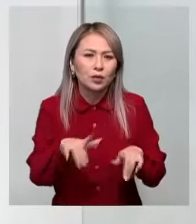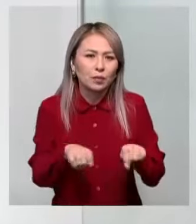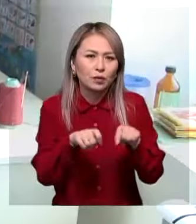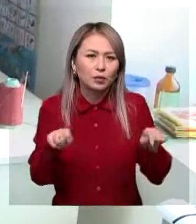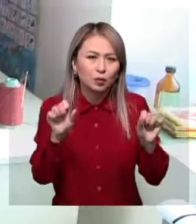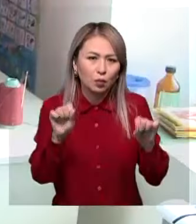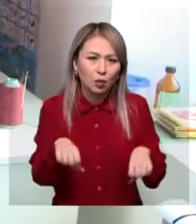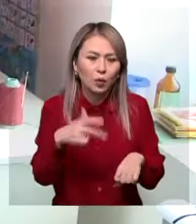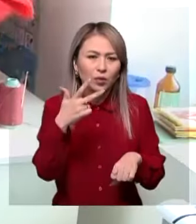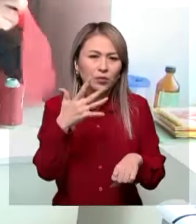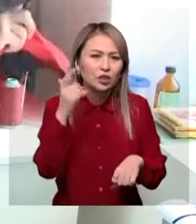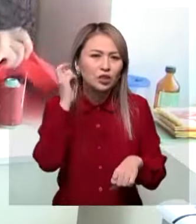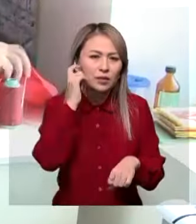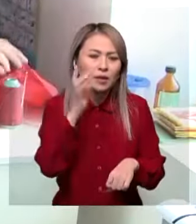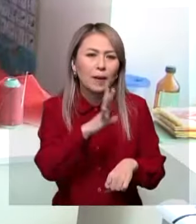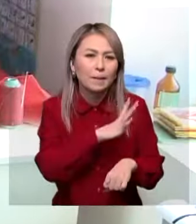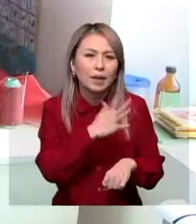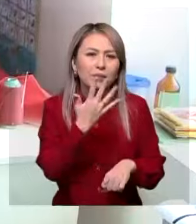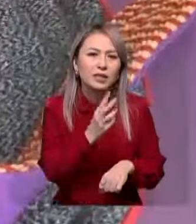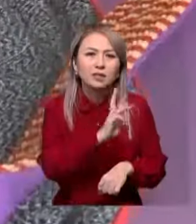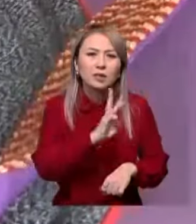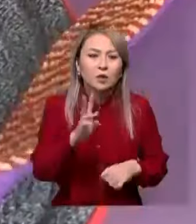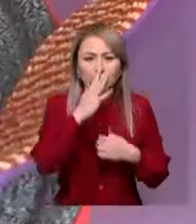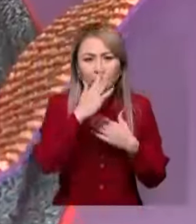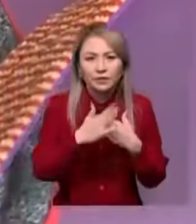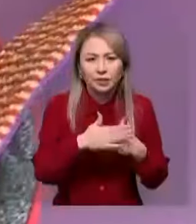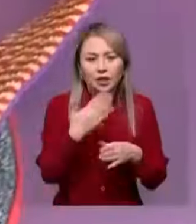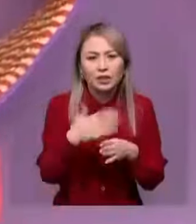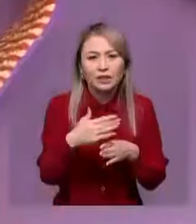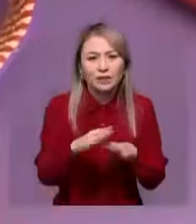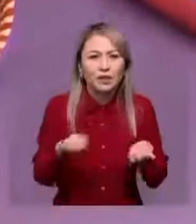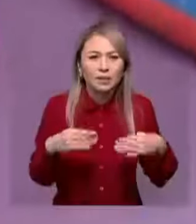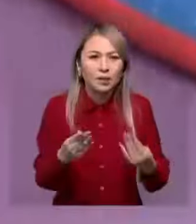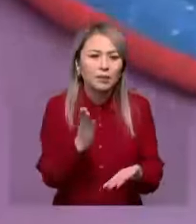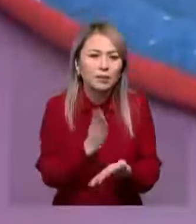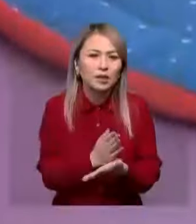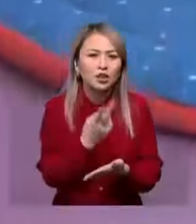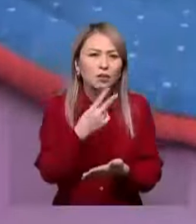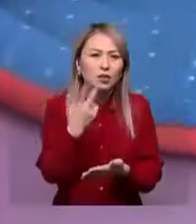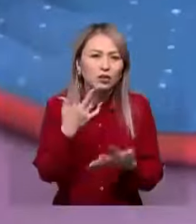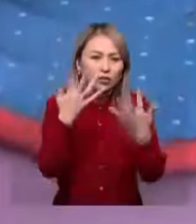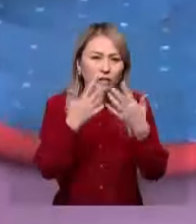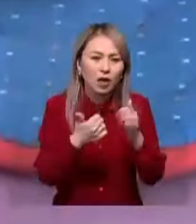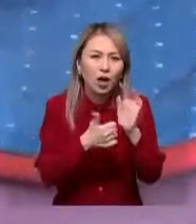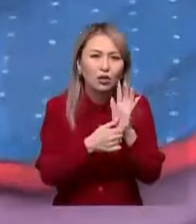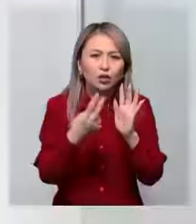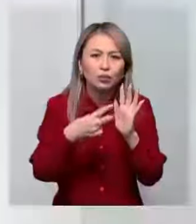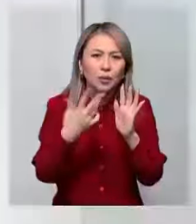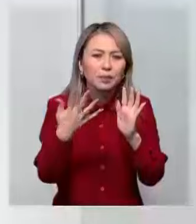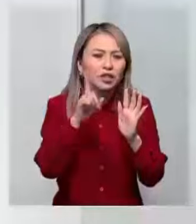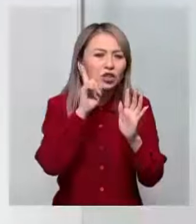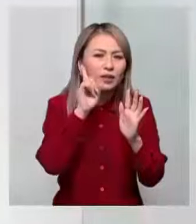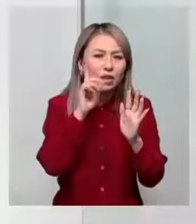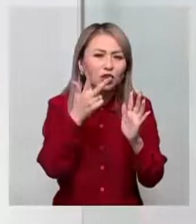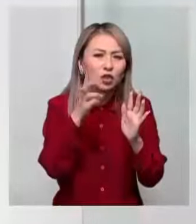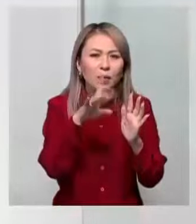мүмкіндіктерін береді. 35 жасқа толмаған жастарымызға 5 миллион теңгеге дейін шағын несие береді. Бізде 23 жылдың қорытындысымен 625 жастарымыз 3